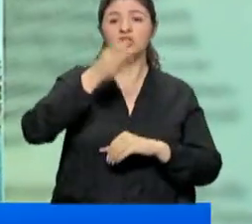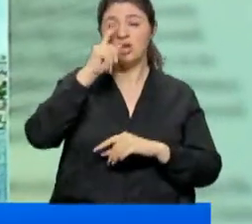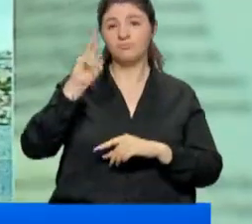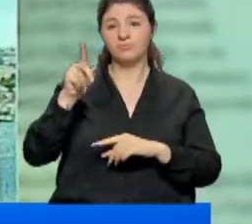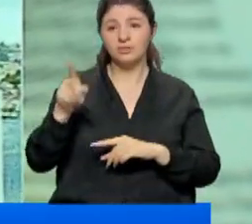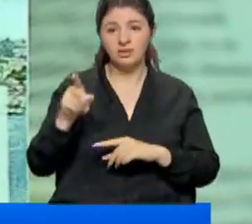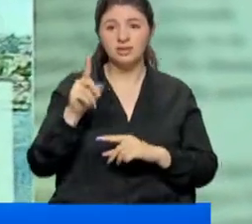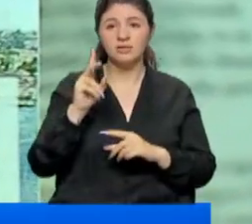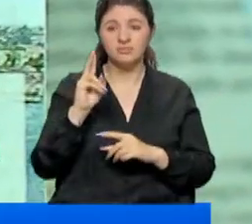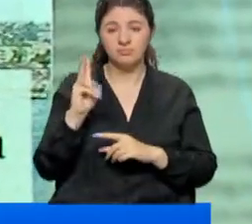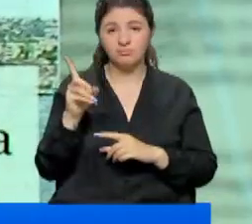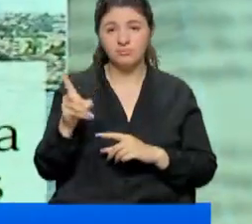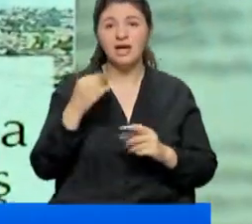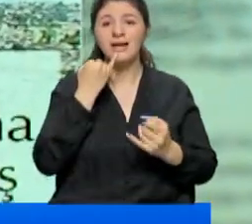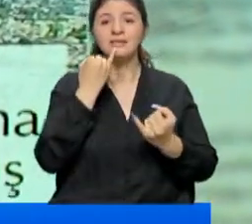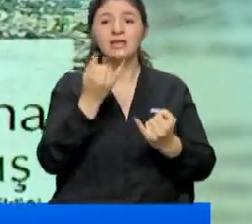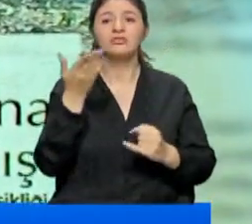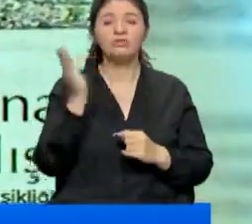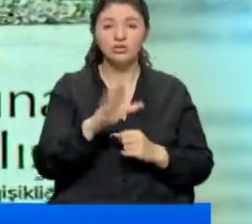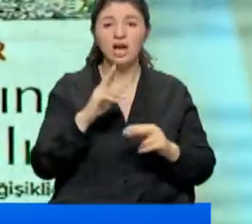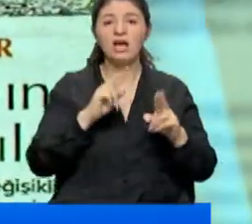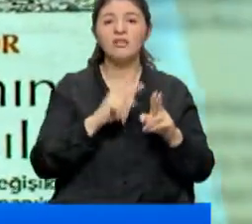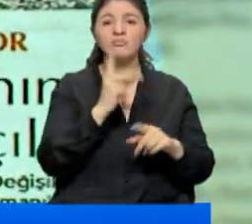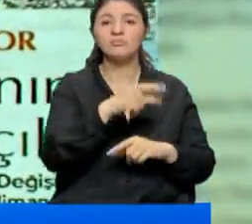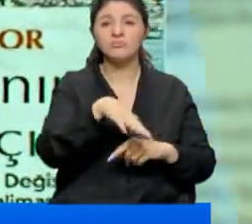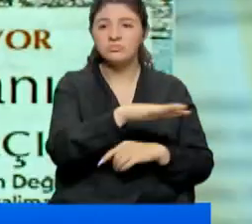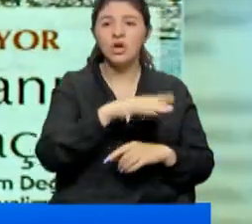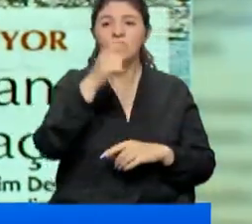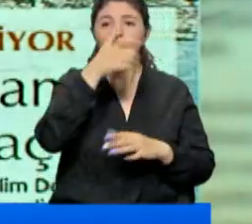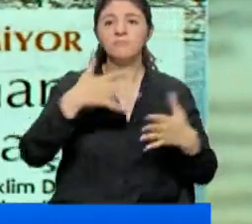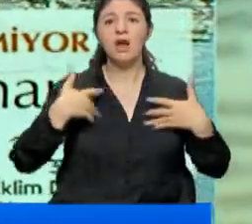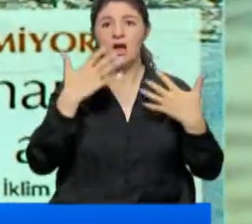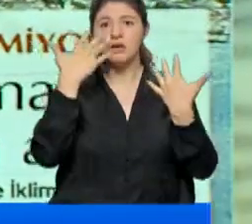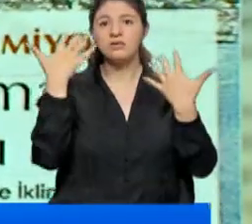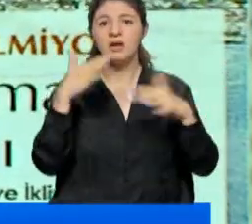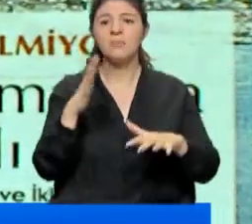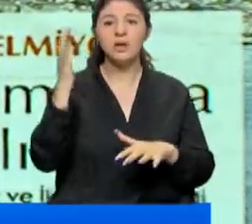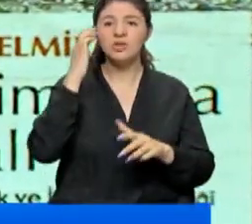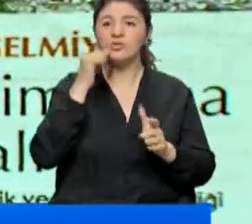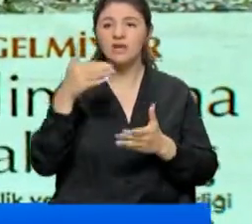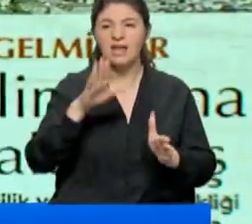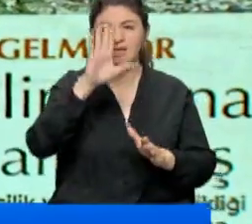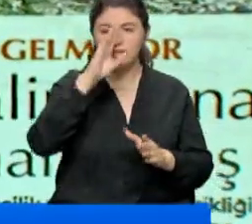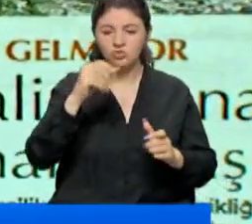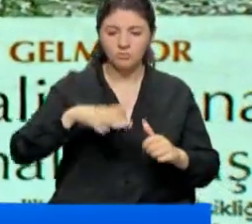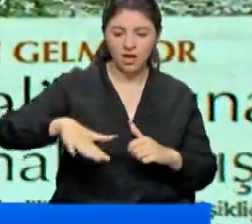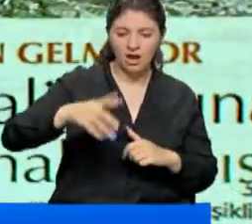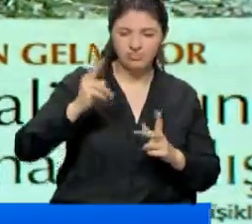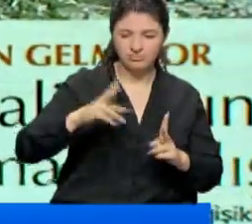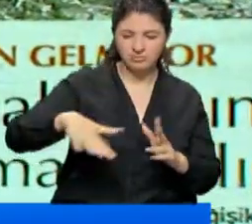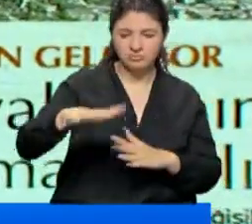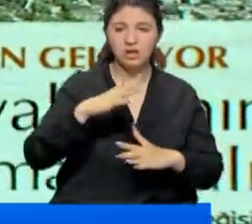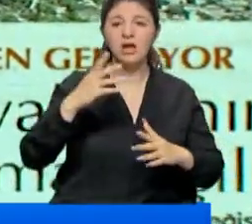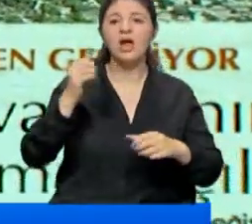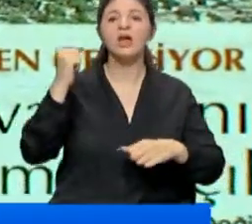bin hamed Efsanenin ziyareti sonrasında katarların Türkiye ilgisi arttı başta Kanal İstanbul güzergahındaki araziler